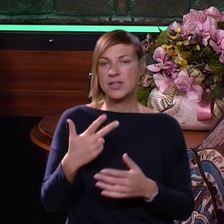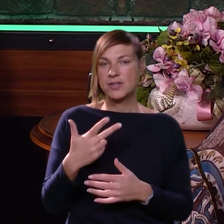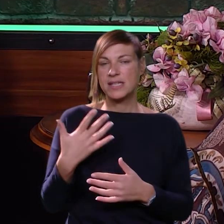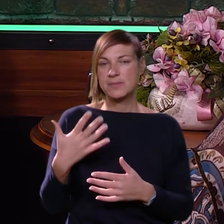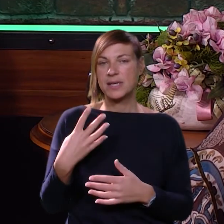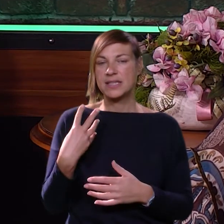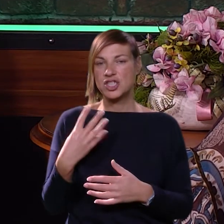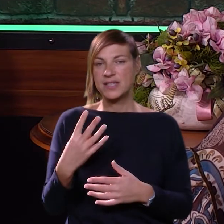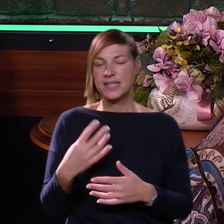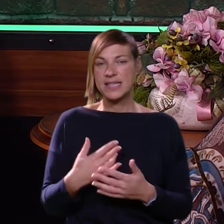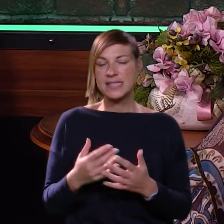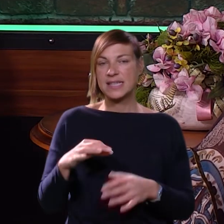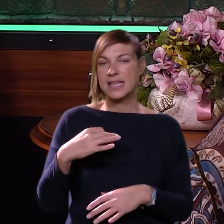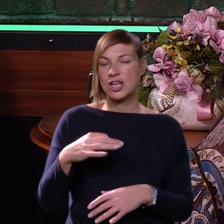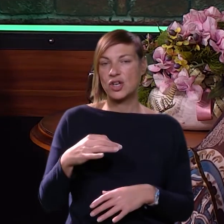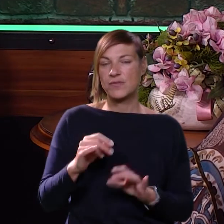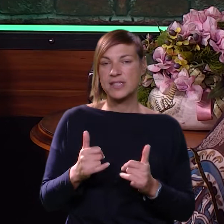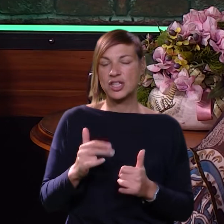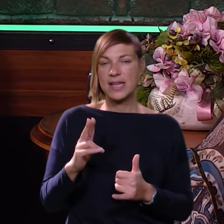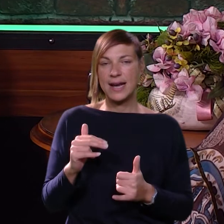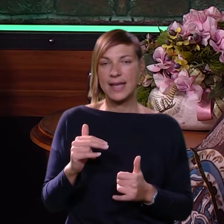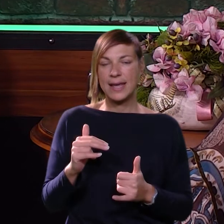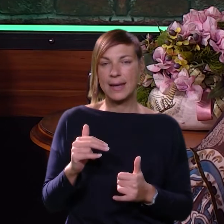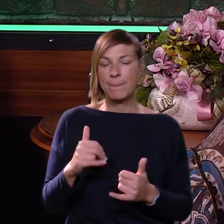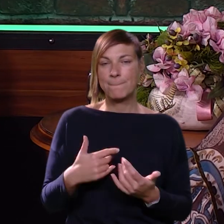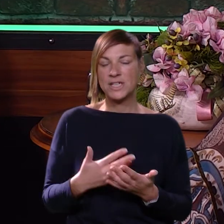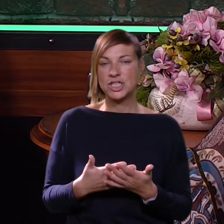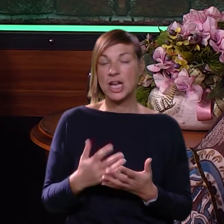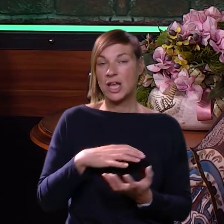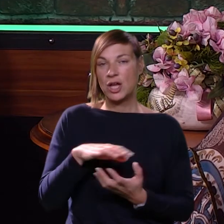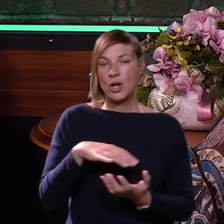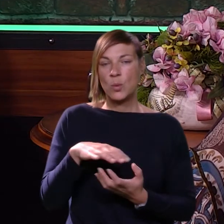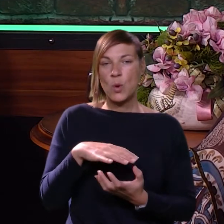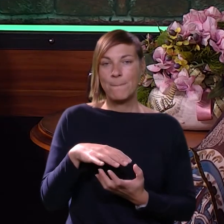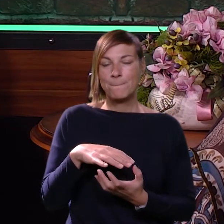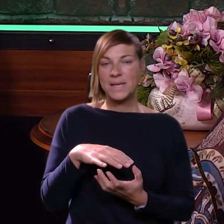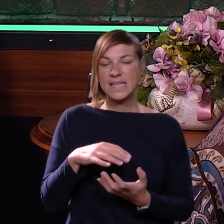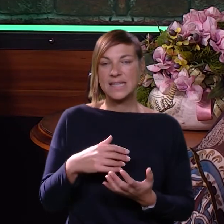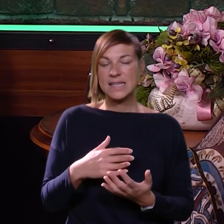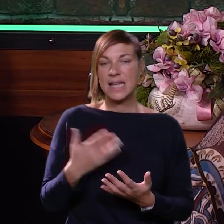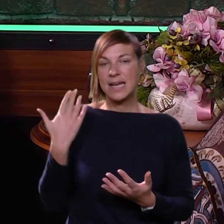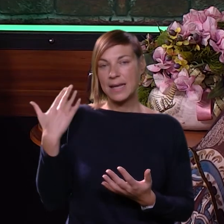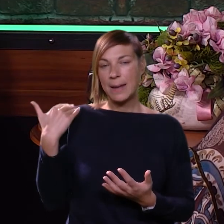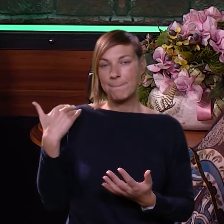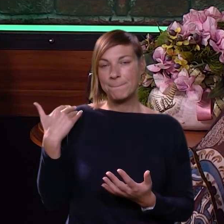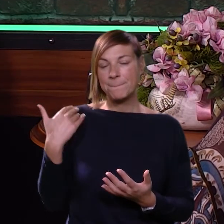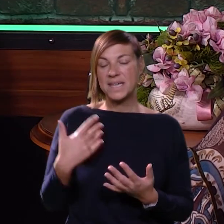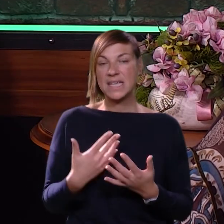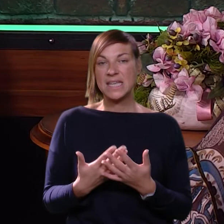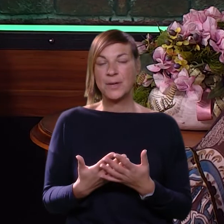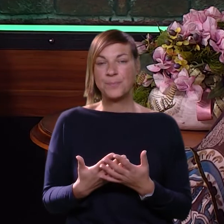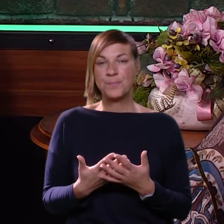od 35. 40. ovisno da li imaš u obitelji prije